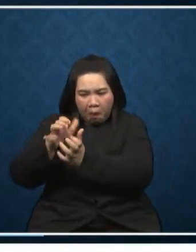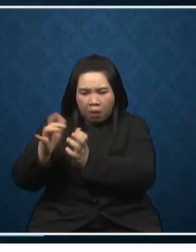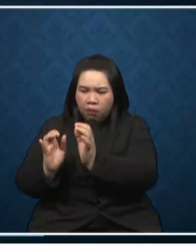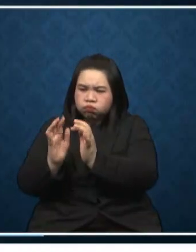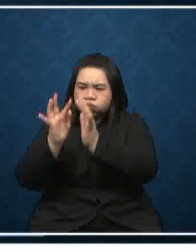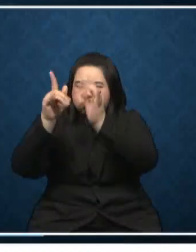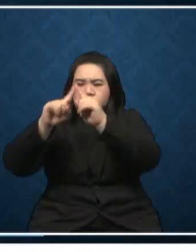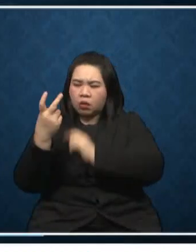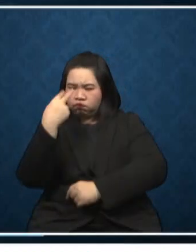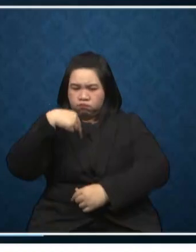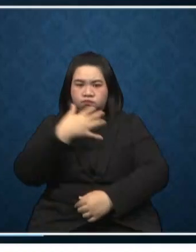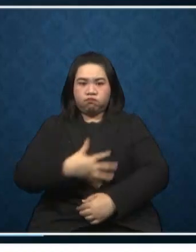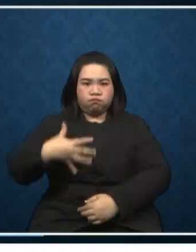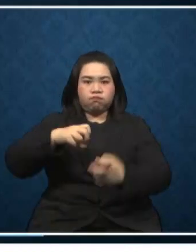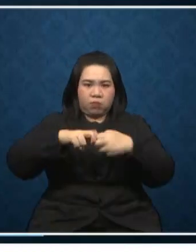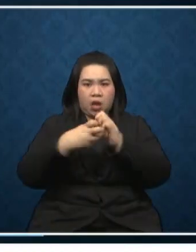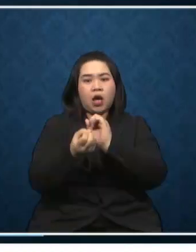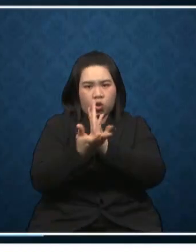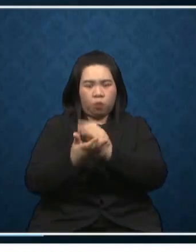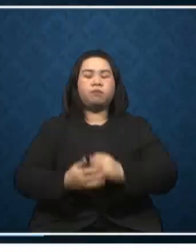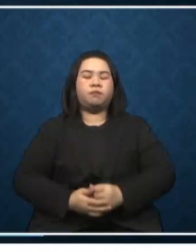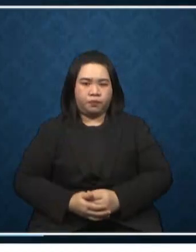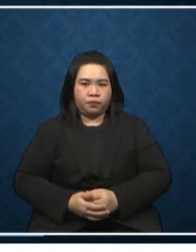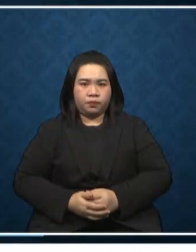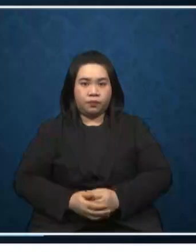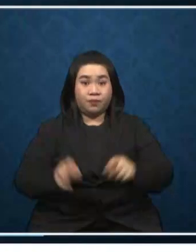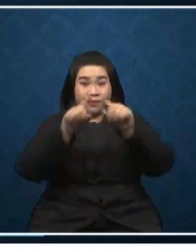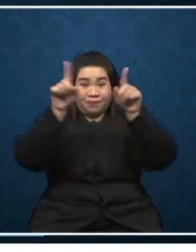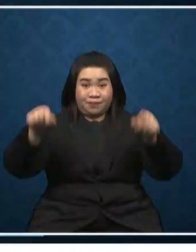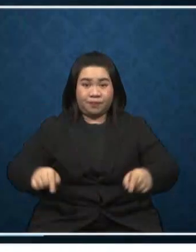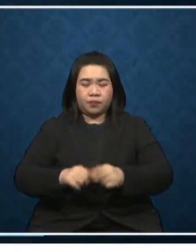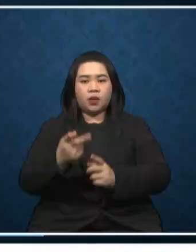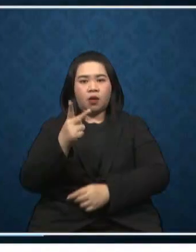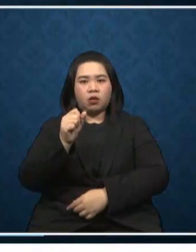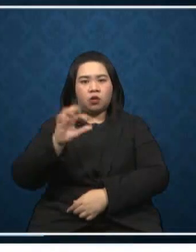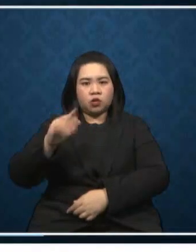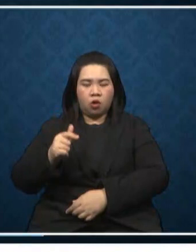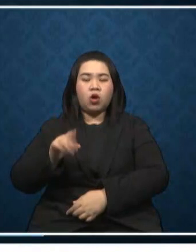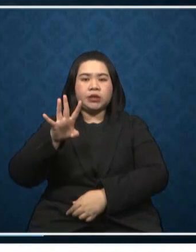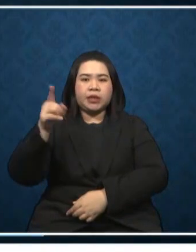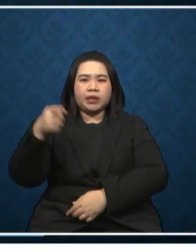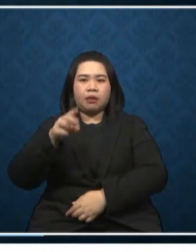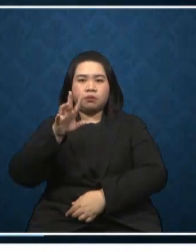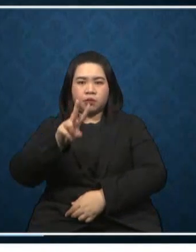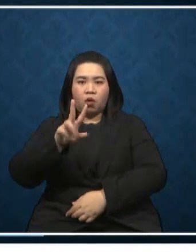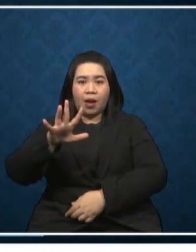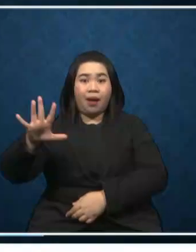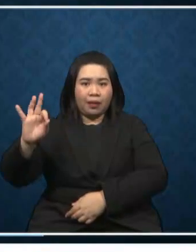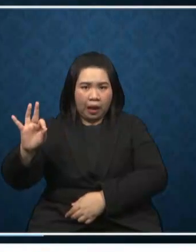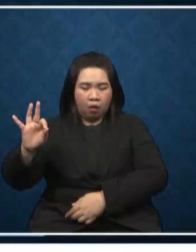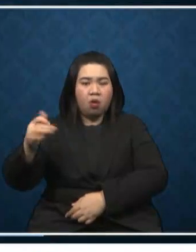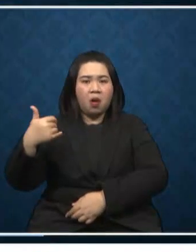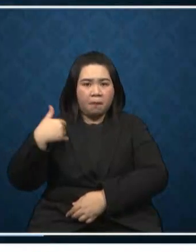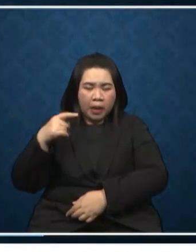ครับคำสังอุน่า รษาคโเป็ชาติอทช. จบัท 4.259เรองการยกเว้นการ